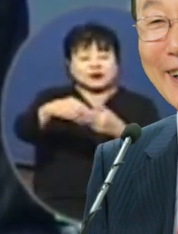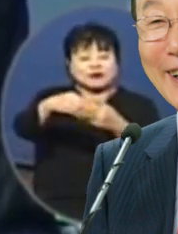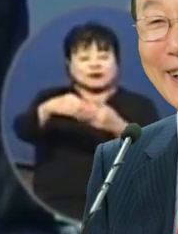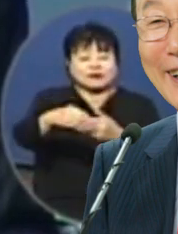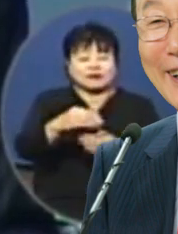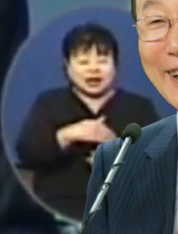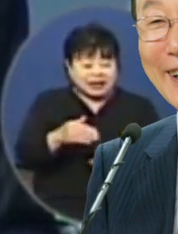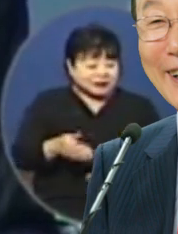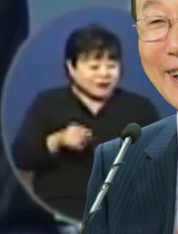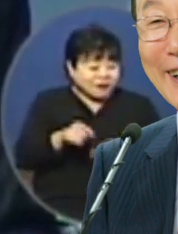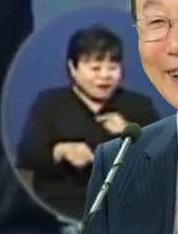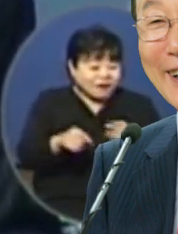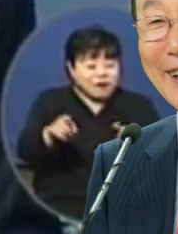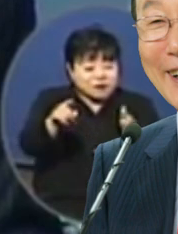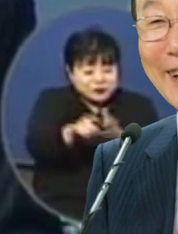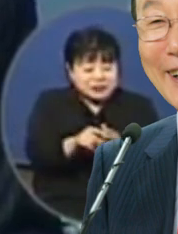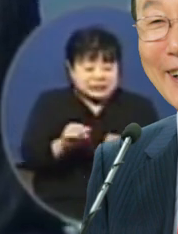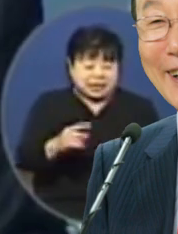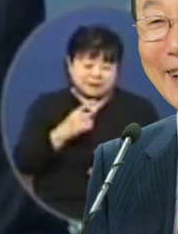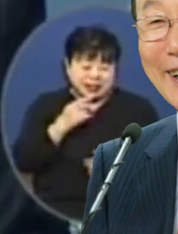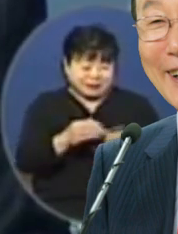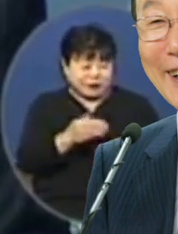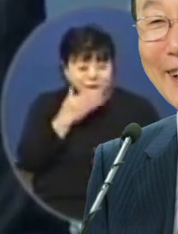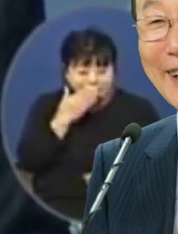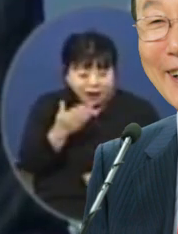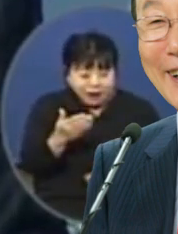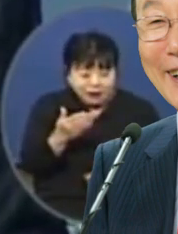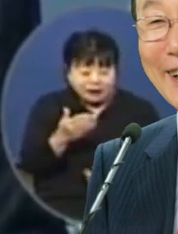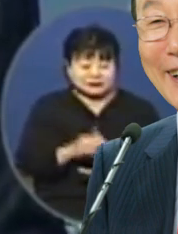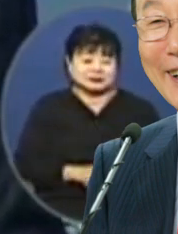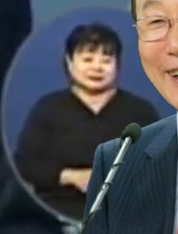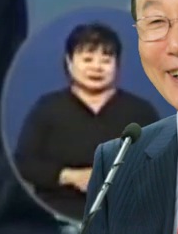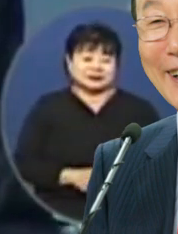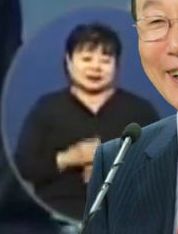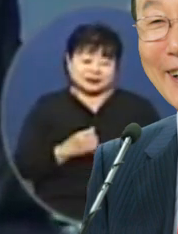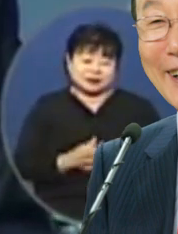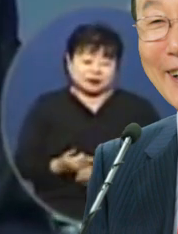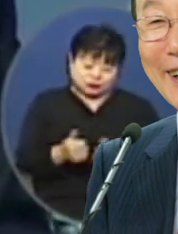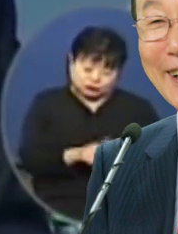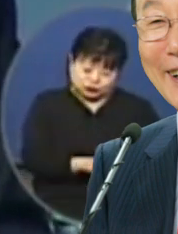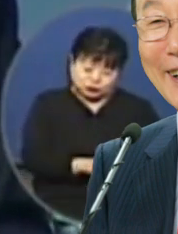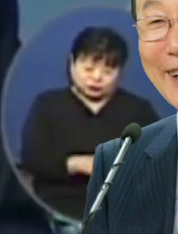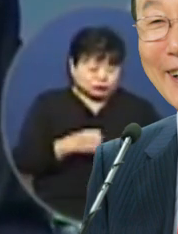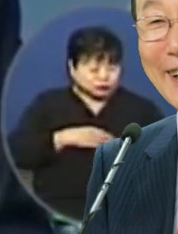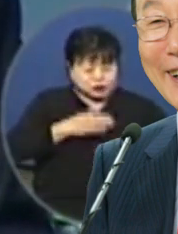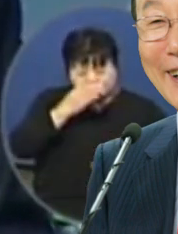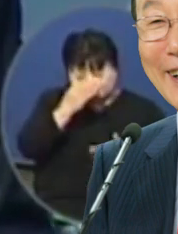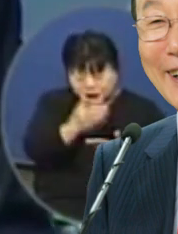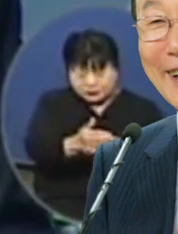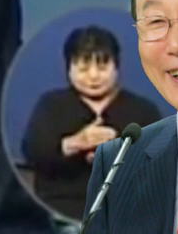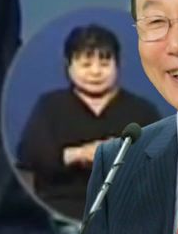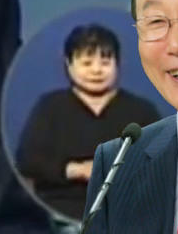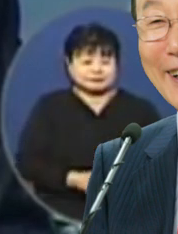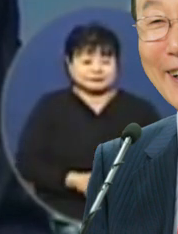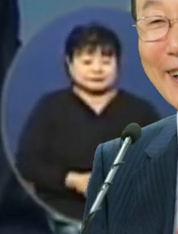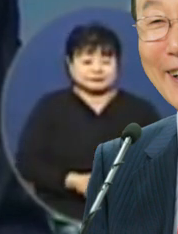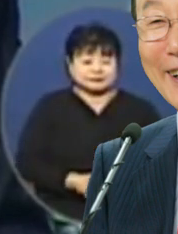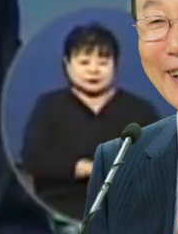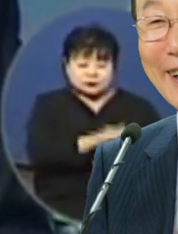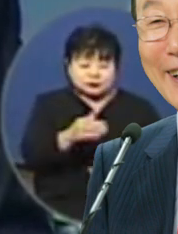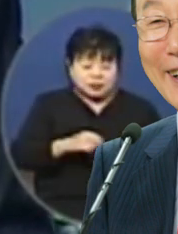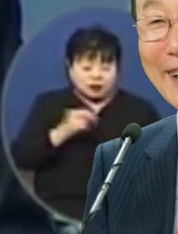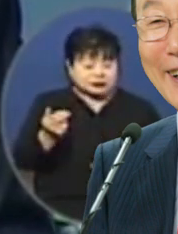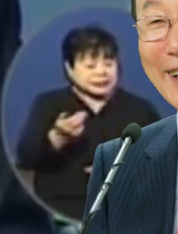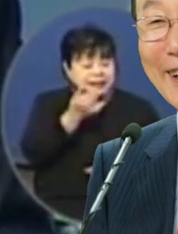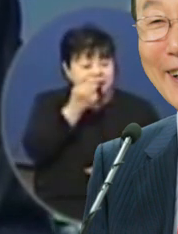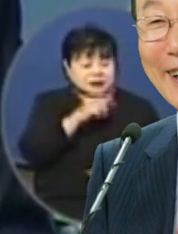가는 것은 믿는 자만이 체험할 수 있는 것입니다. 그러므로 죽음을 두려워하지 않을 수 있는 것입니다. 우리는